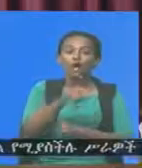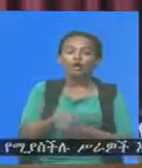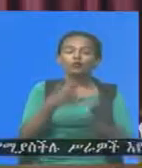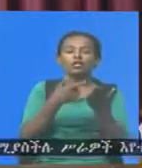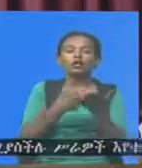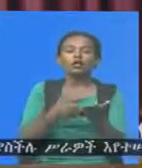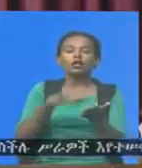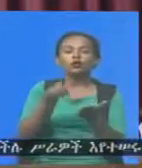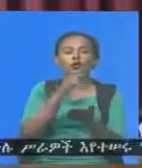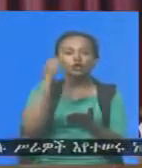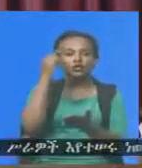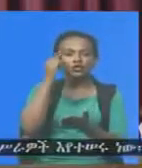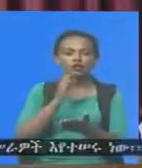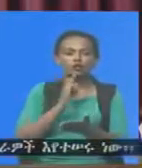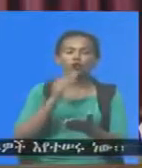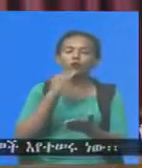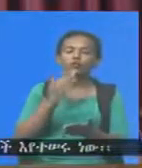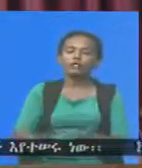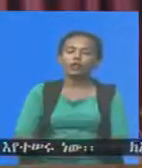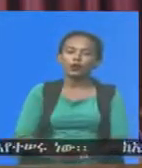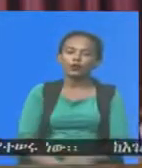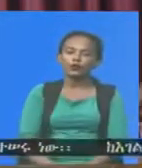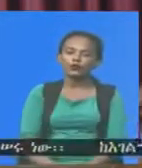እንደሆነ እንዲታሰብ ነው።